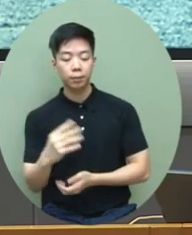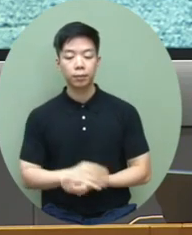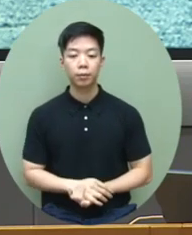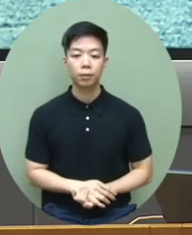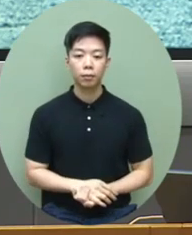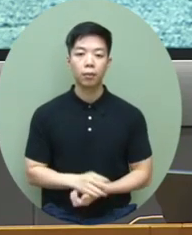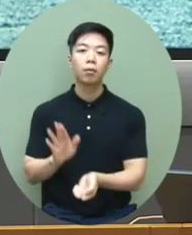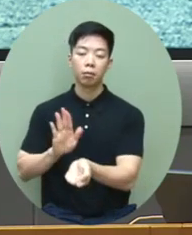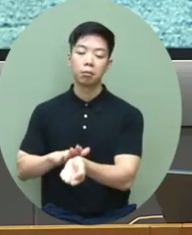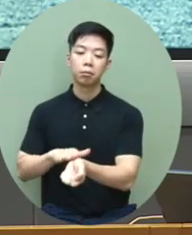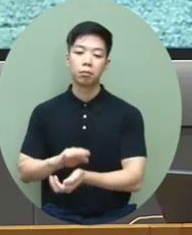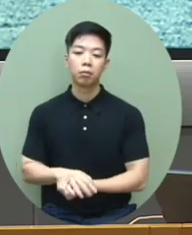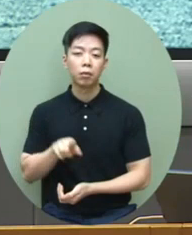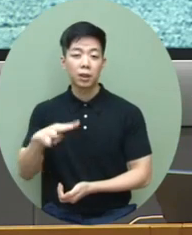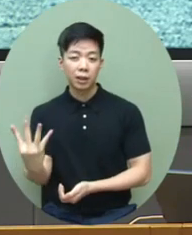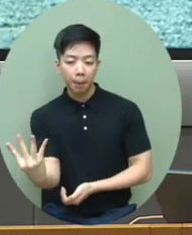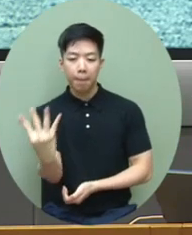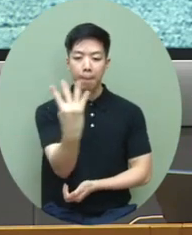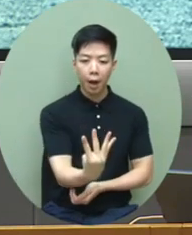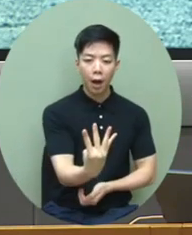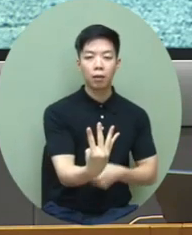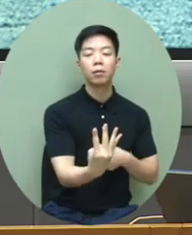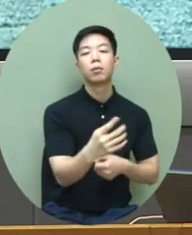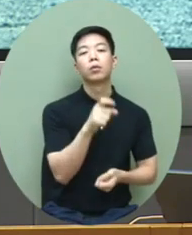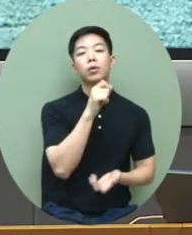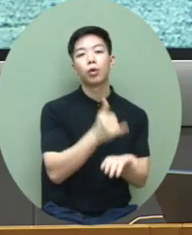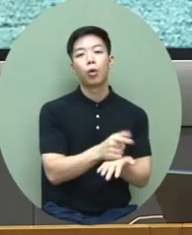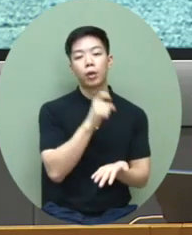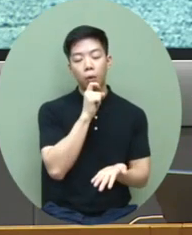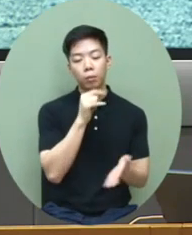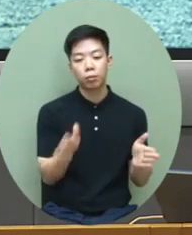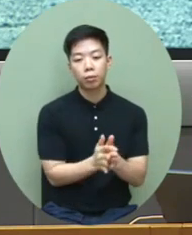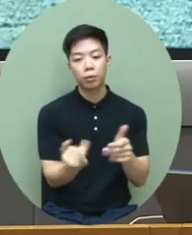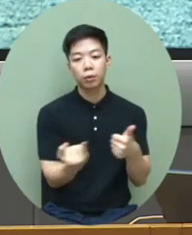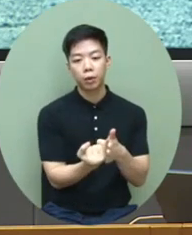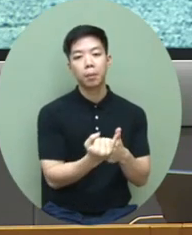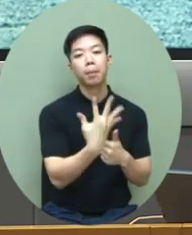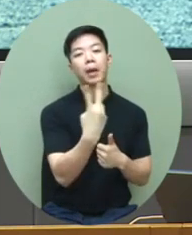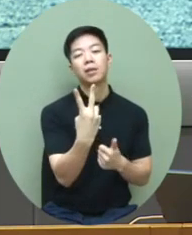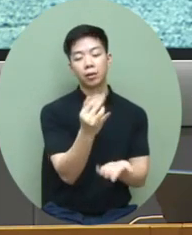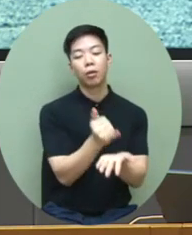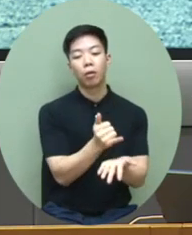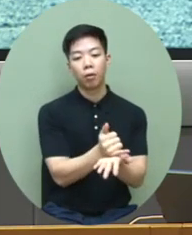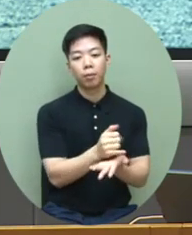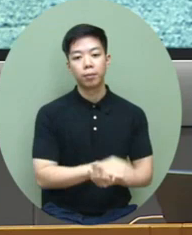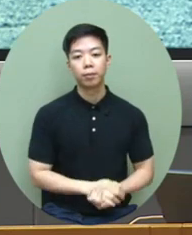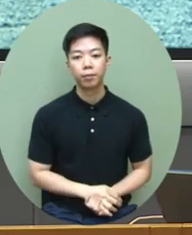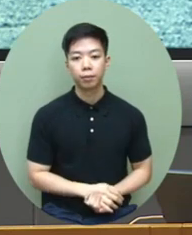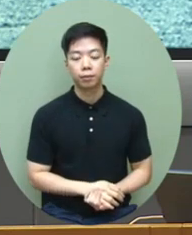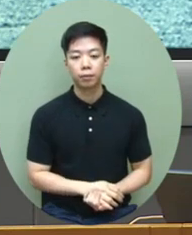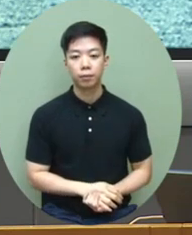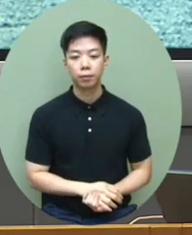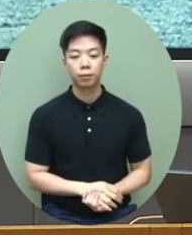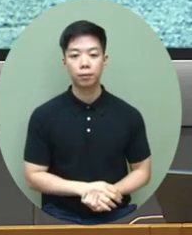佢哋同時都有搭3號巴士嘅，咁3號巴士就有52位學生搭嘅，就包括搭4號巴士